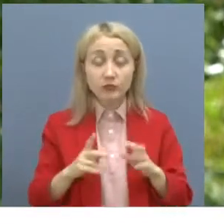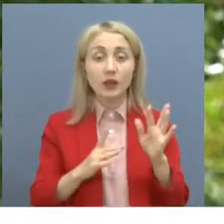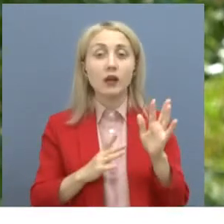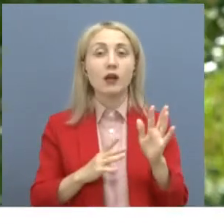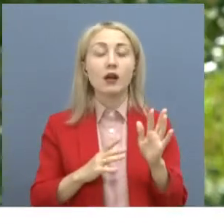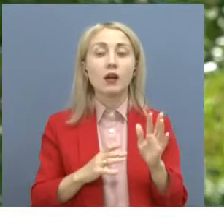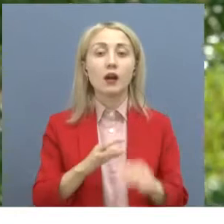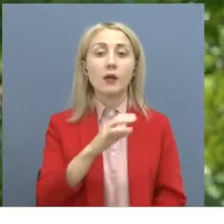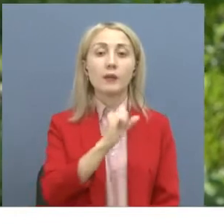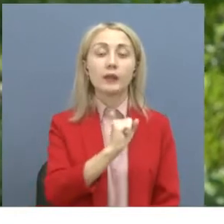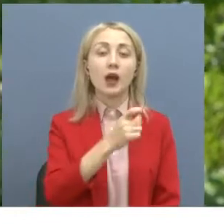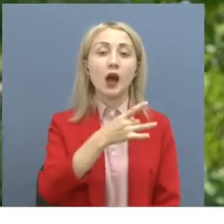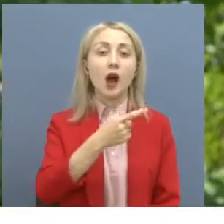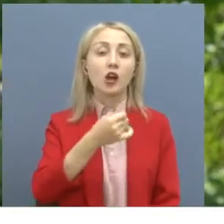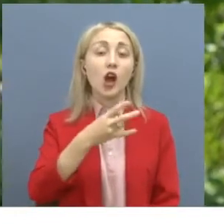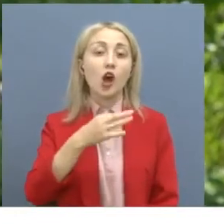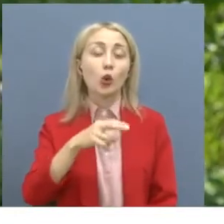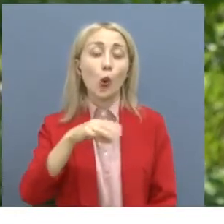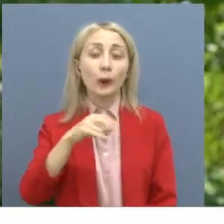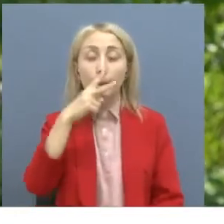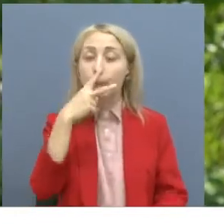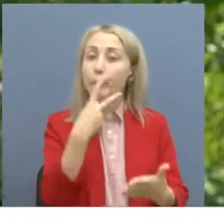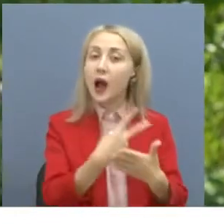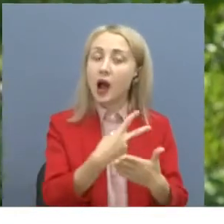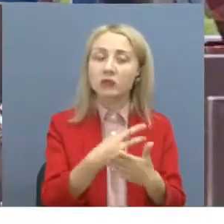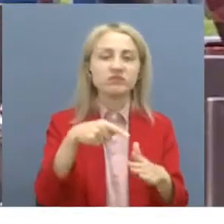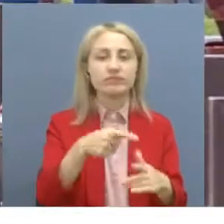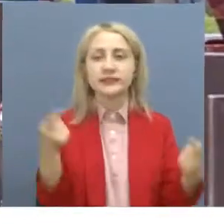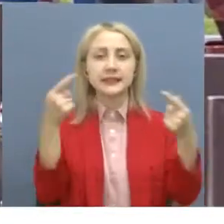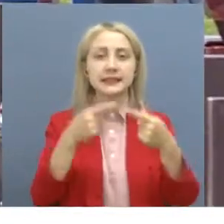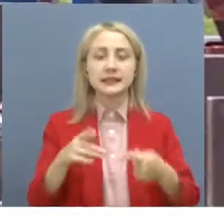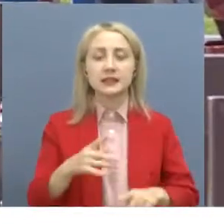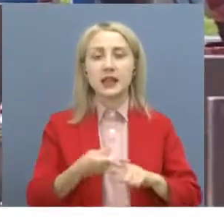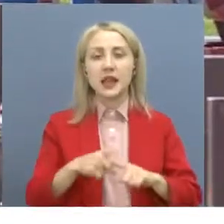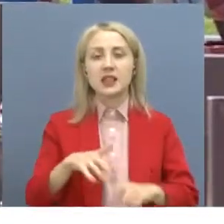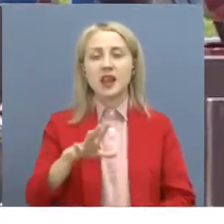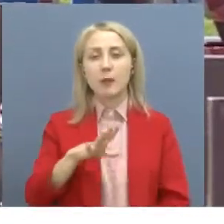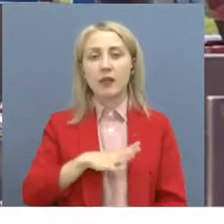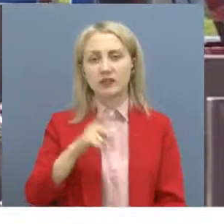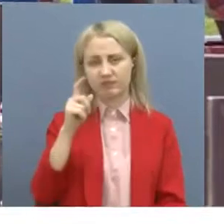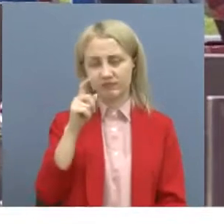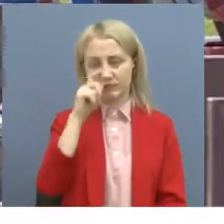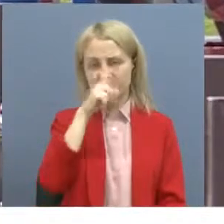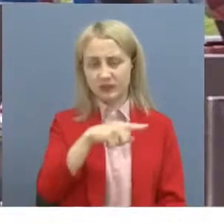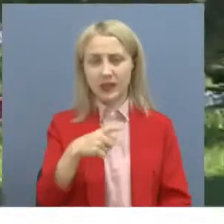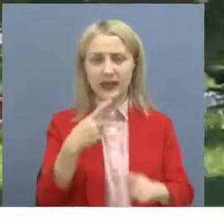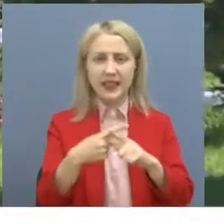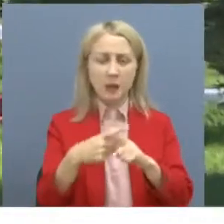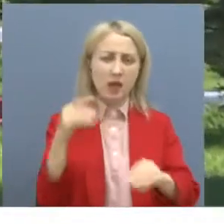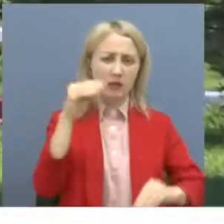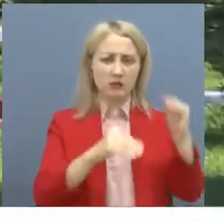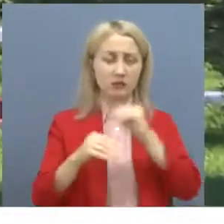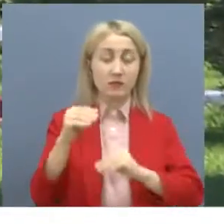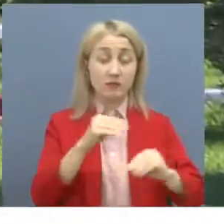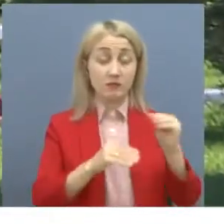сусын. Сондай-ақ құрамында метанолдың 20 есе көп екені анықталды. Метанолдың 30-50 грамм аралығындағы мөлшері адамды